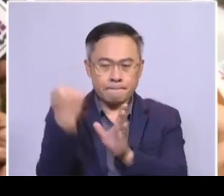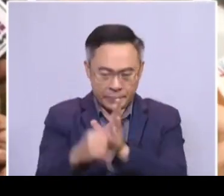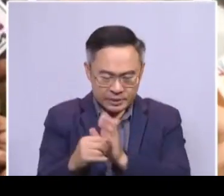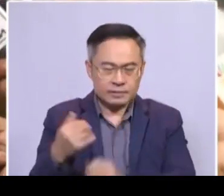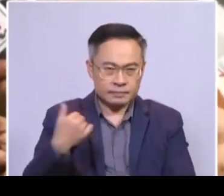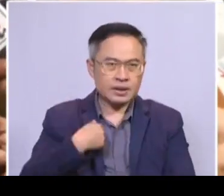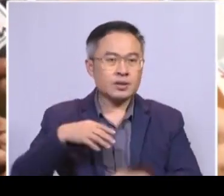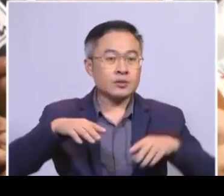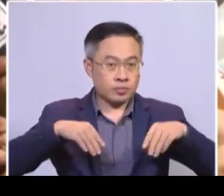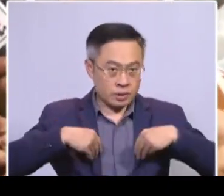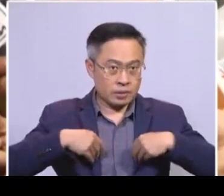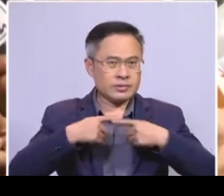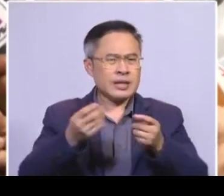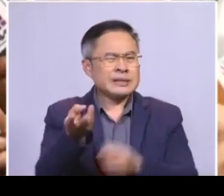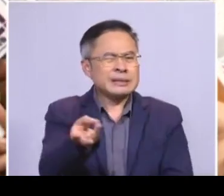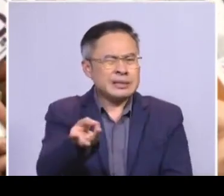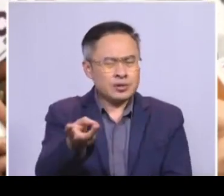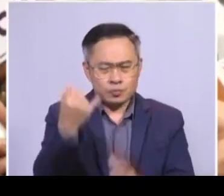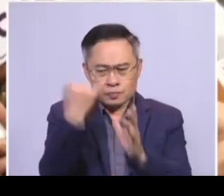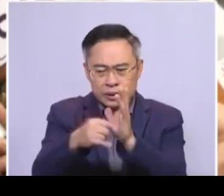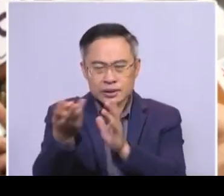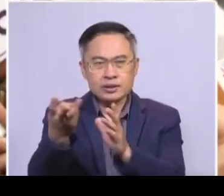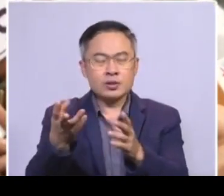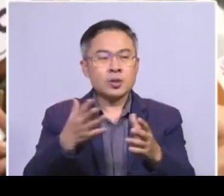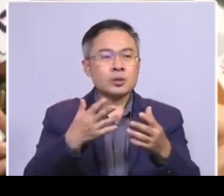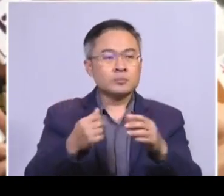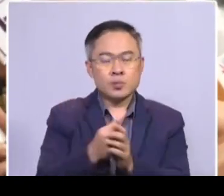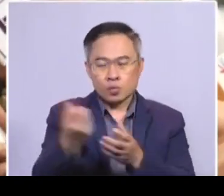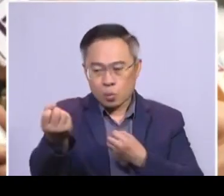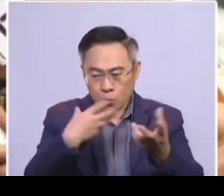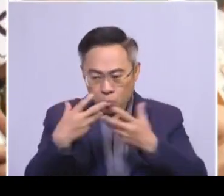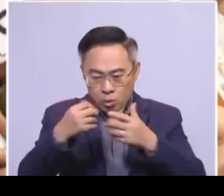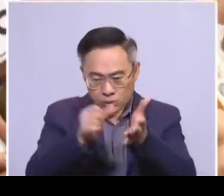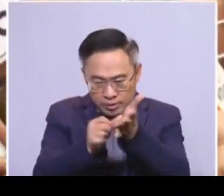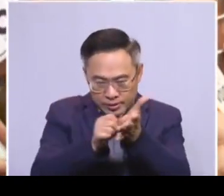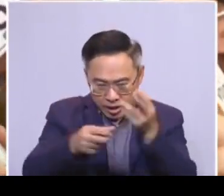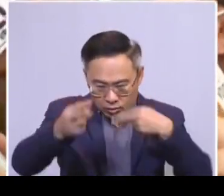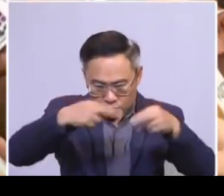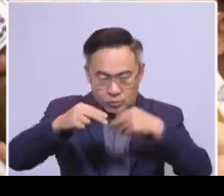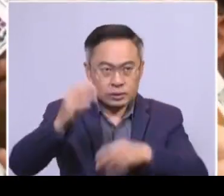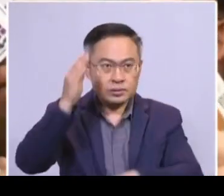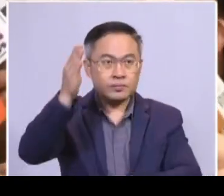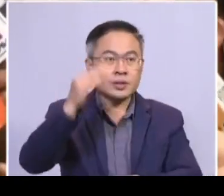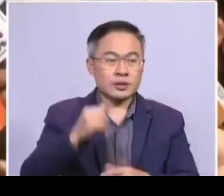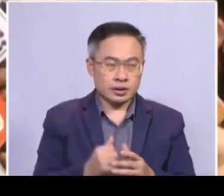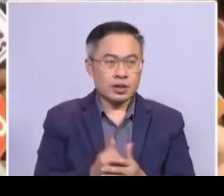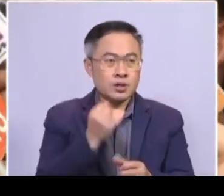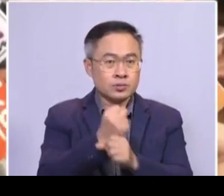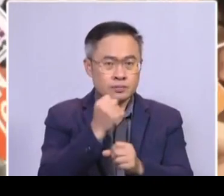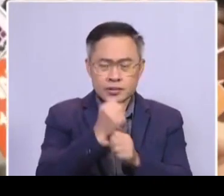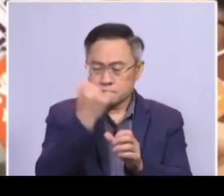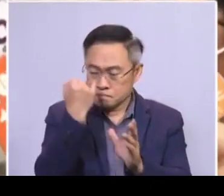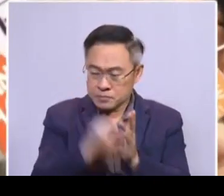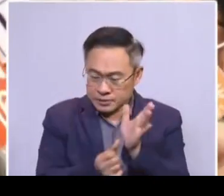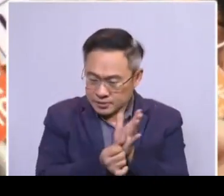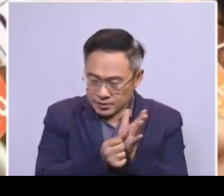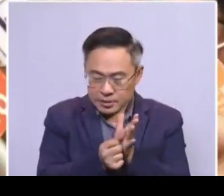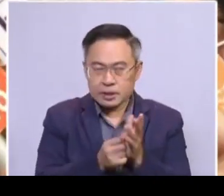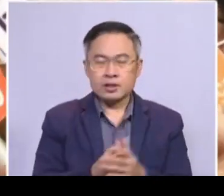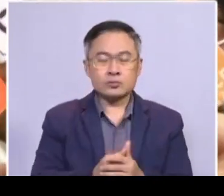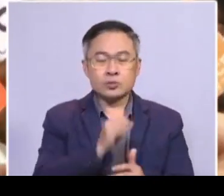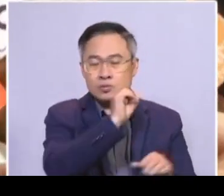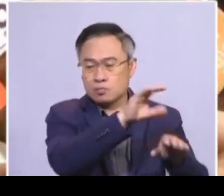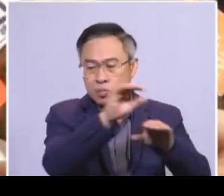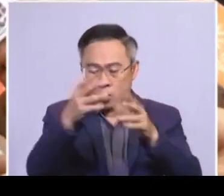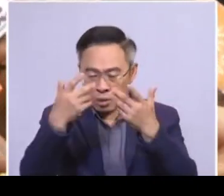อยมากๆซึ่งเมื่อมีการร้องเรียนเข้ามาก็ต้องตรวจสอบแล้วก็กำชับเจ้าหน้าที่ทุกคนว่าห้ามไม่ให้เกิดความผิดพลาดแบบนี้